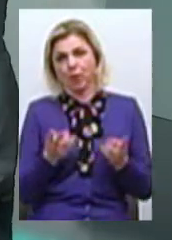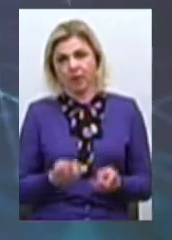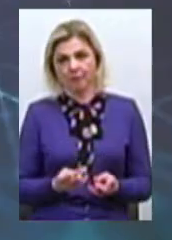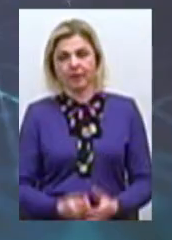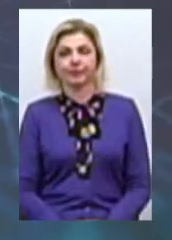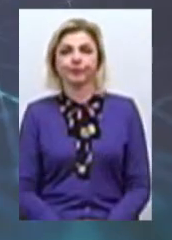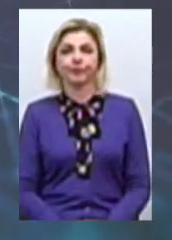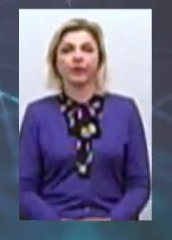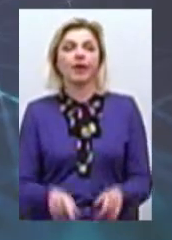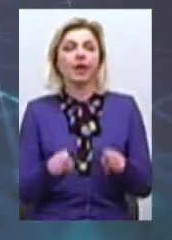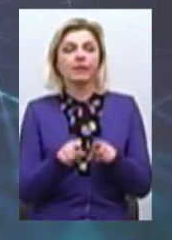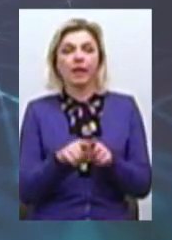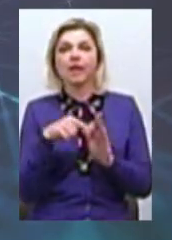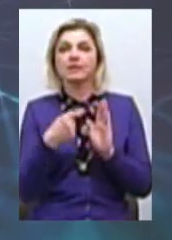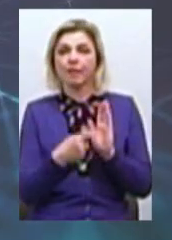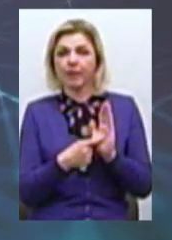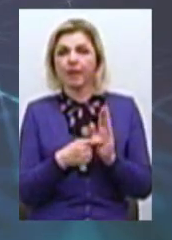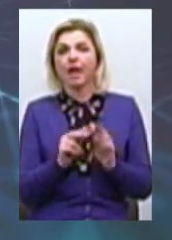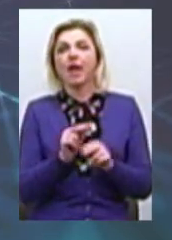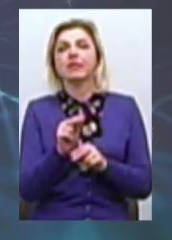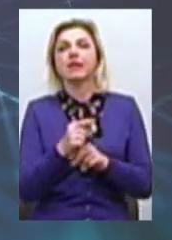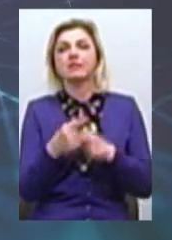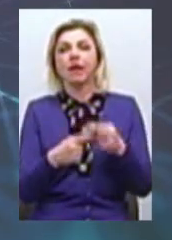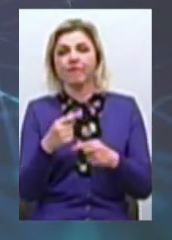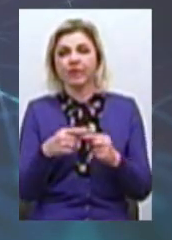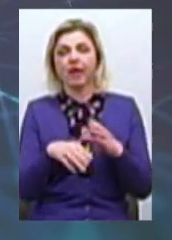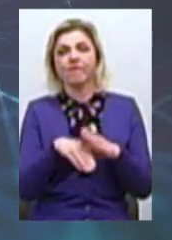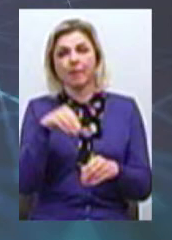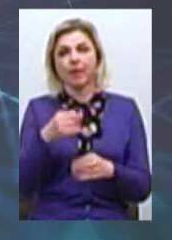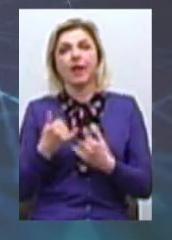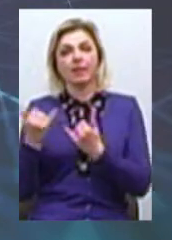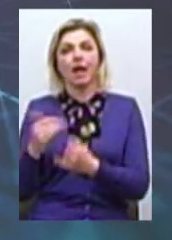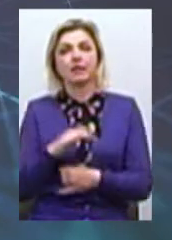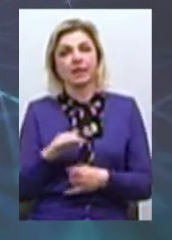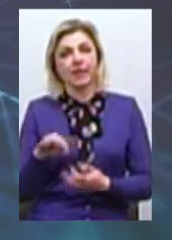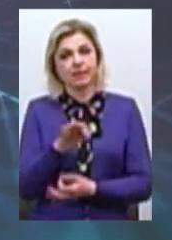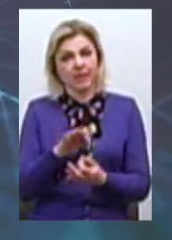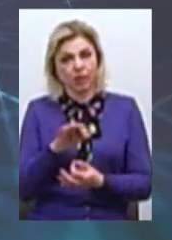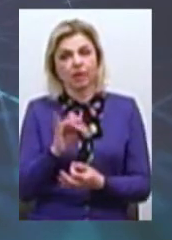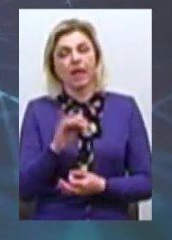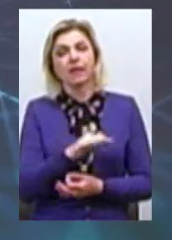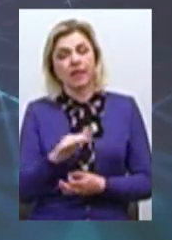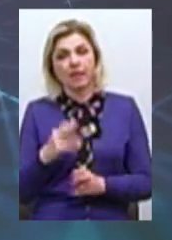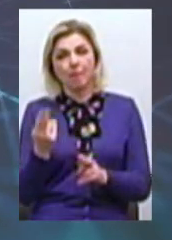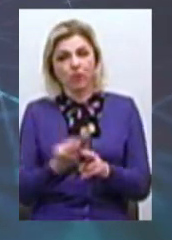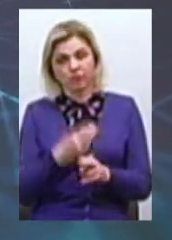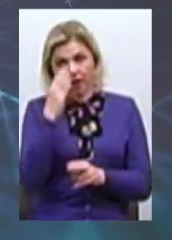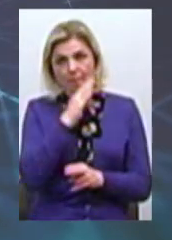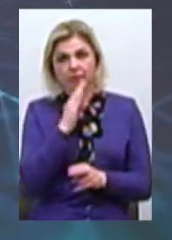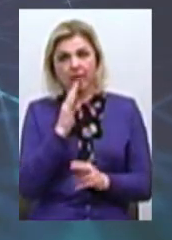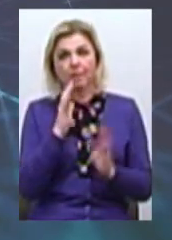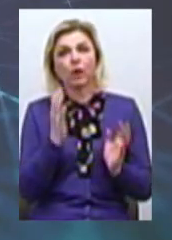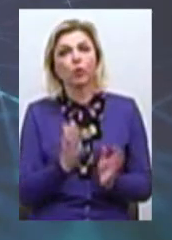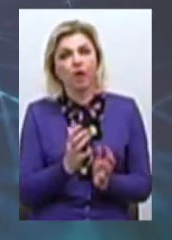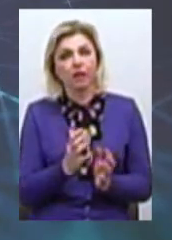зрозуміла. Таке запитання. Дивіться, наставники підбираються для дітей-сиріт та дітей, позбавлених батьківського піклування.